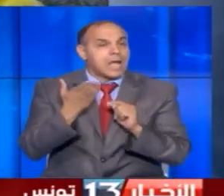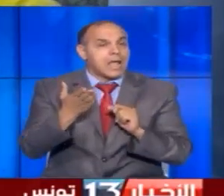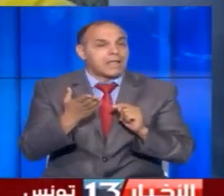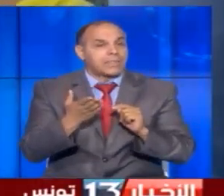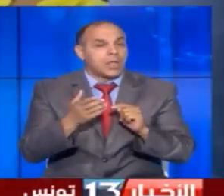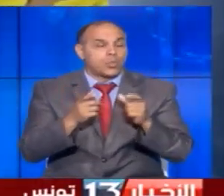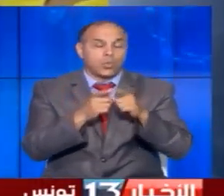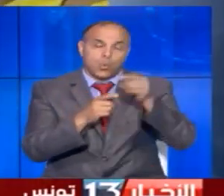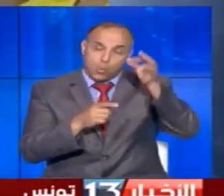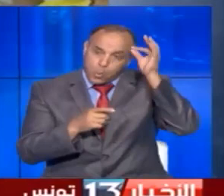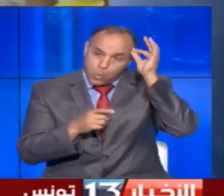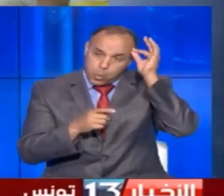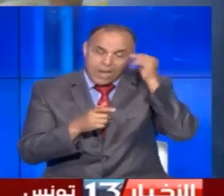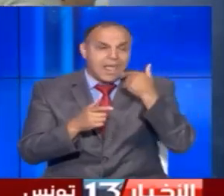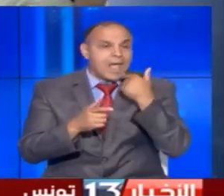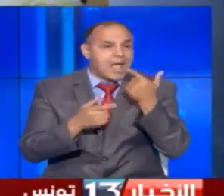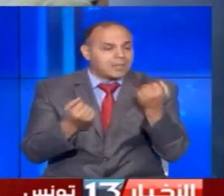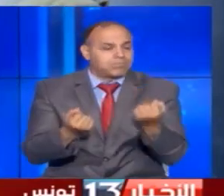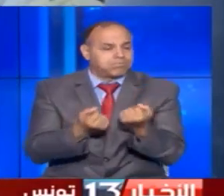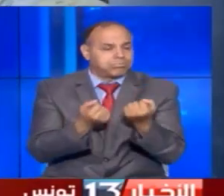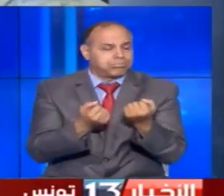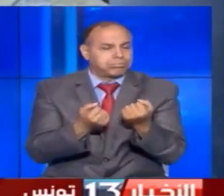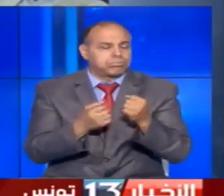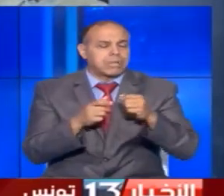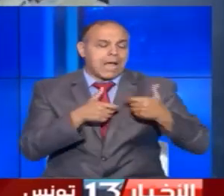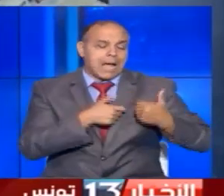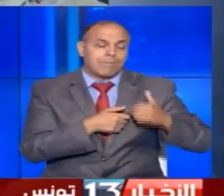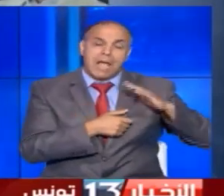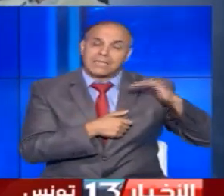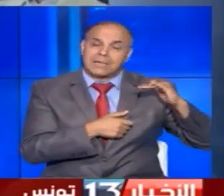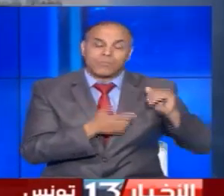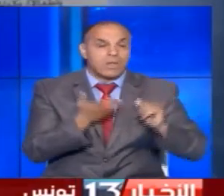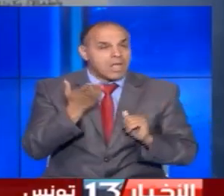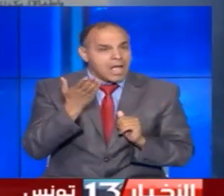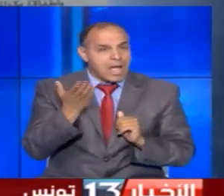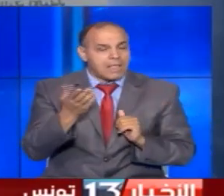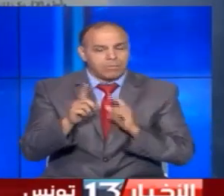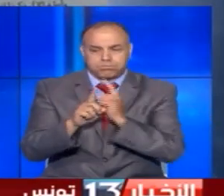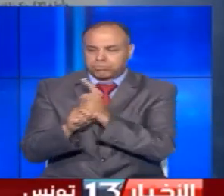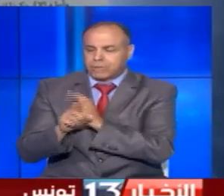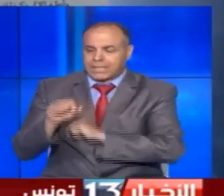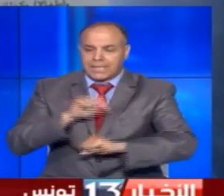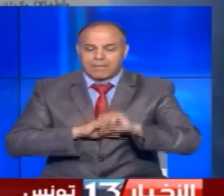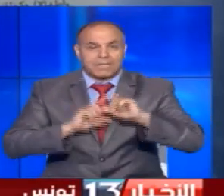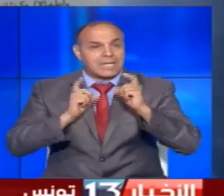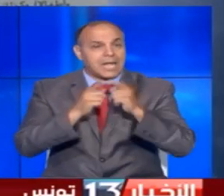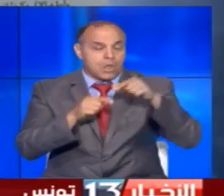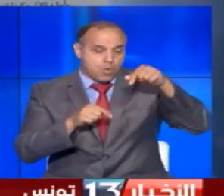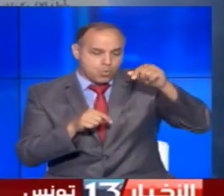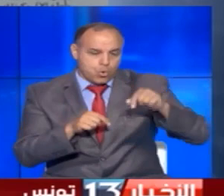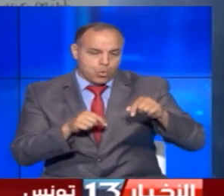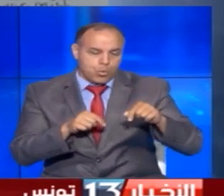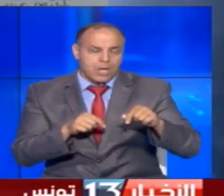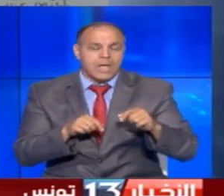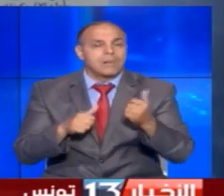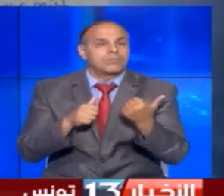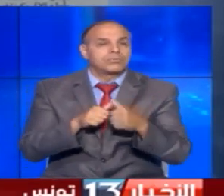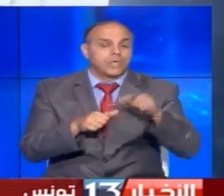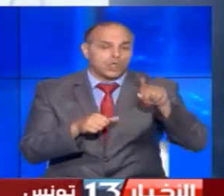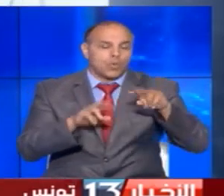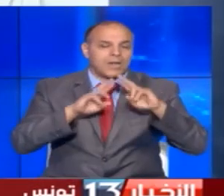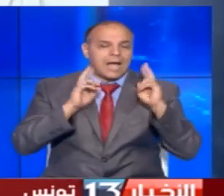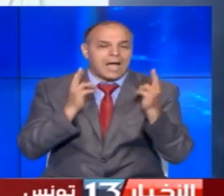الاوائل المنتظره لحمله الازرق وذلك خلال ملتقى نظمته الهيئه اليوم بمناسبه اليوم